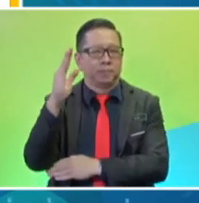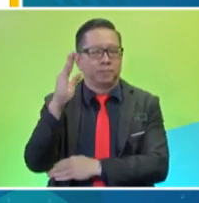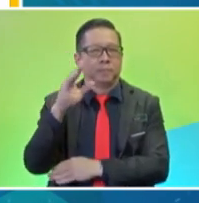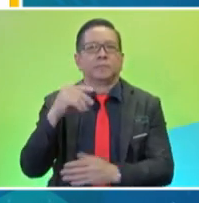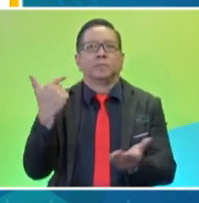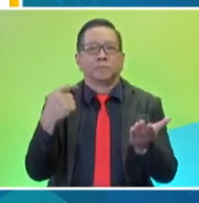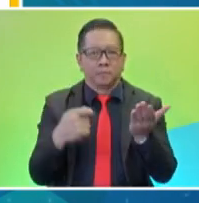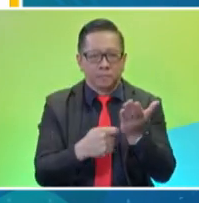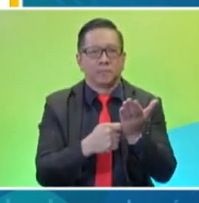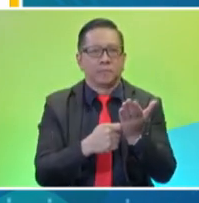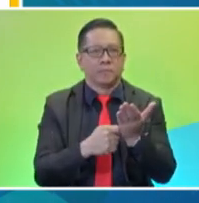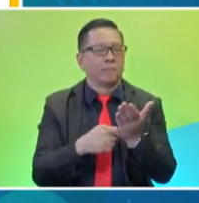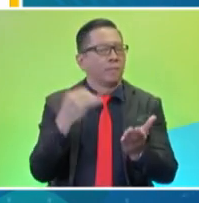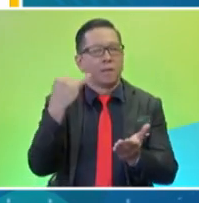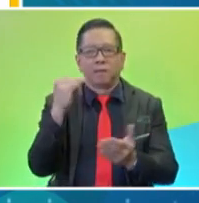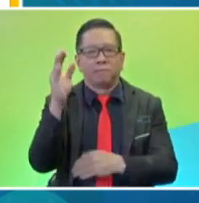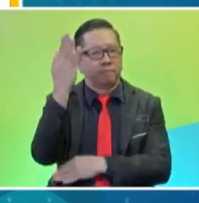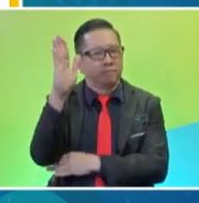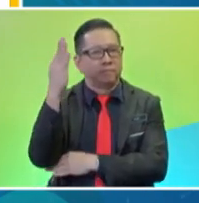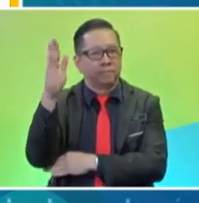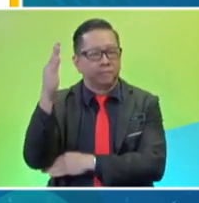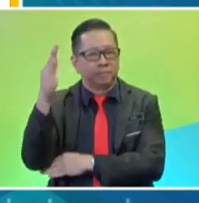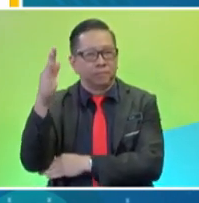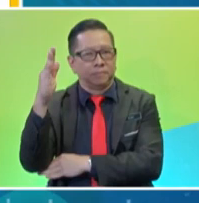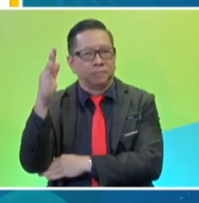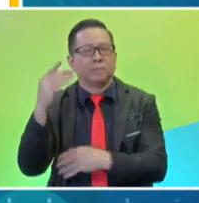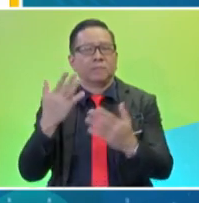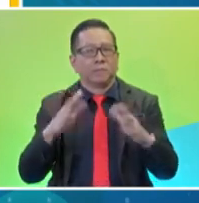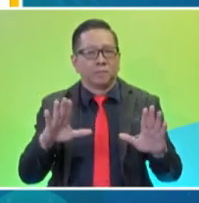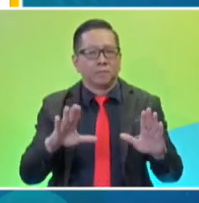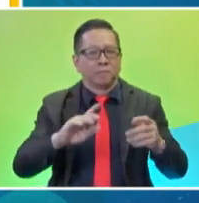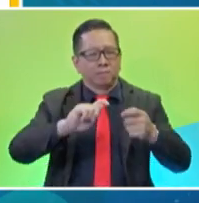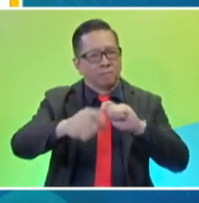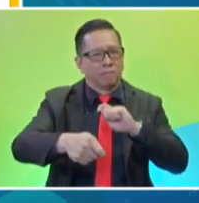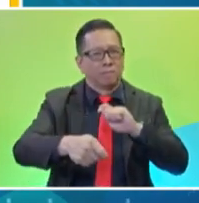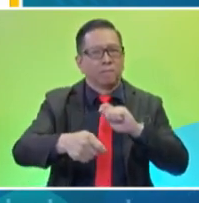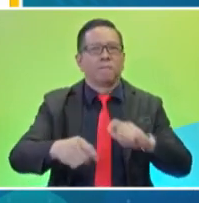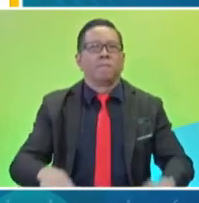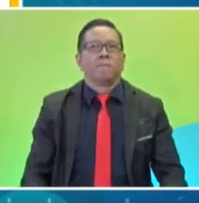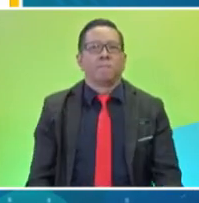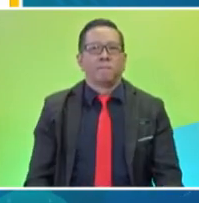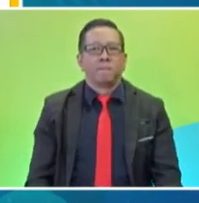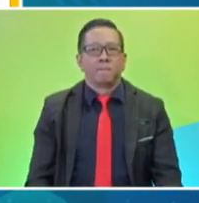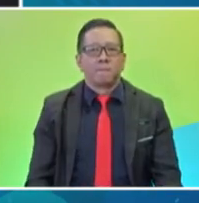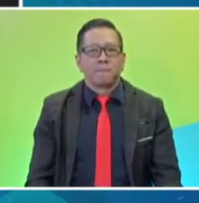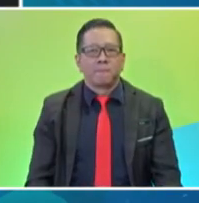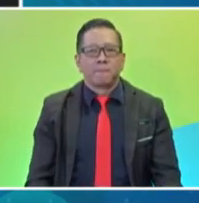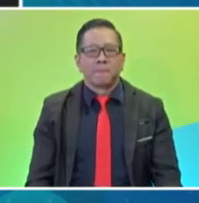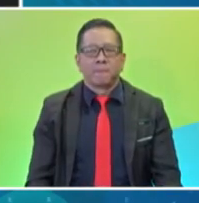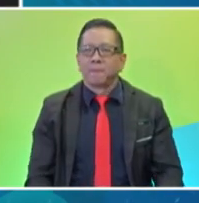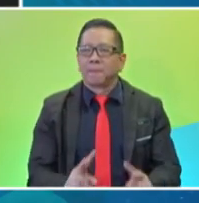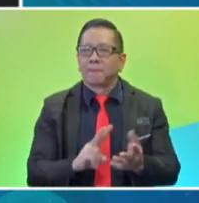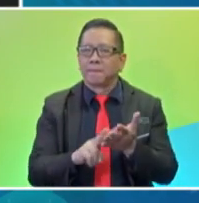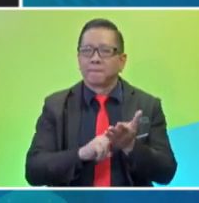boleh mengibarkan jalur Gemilang yang telah lusuh dan Koya bacaan